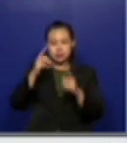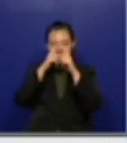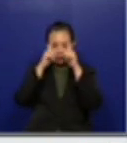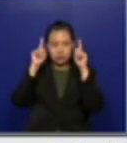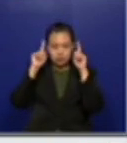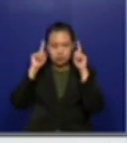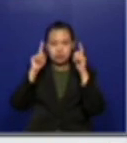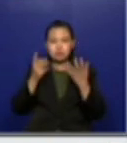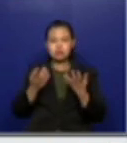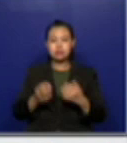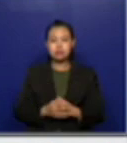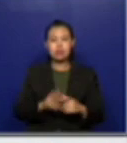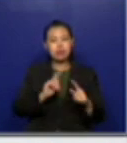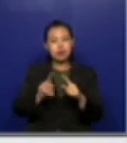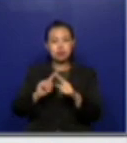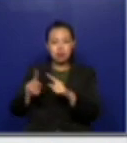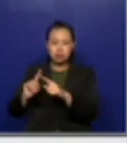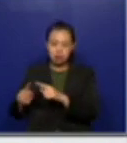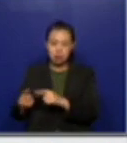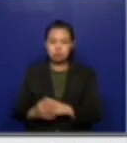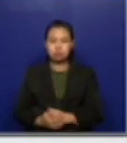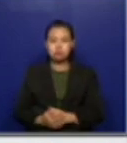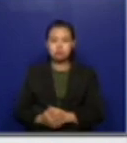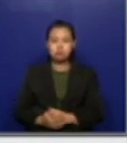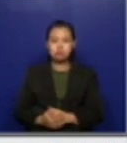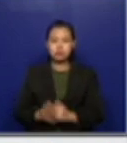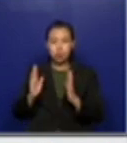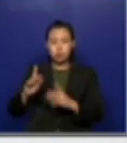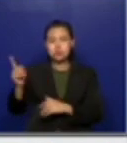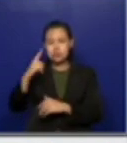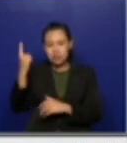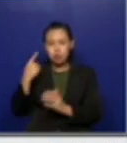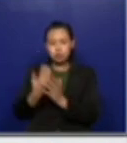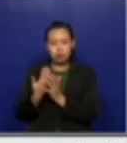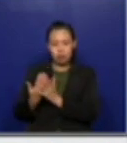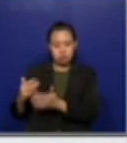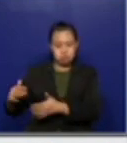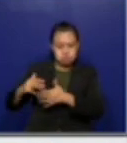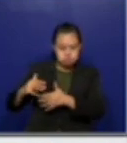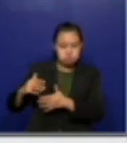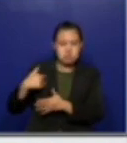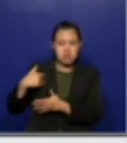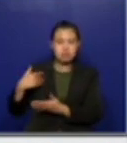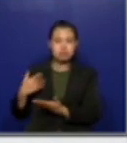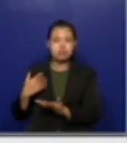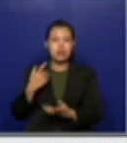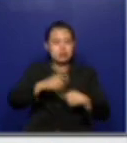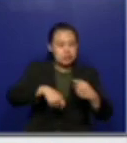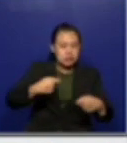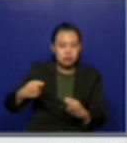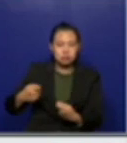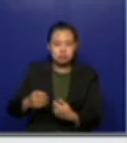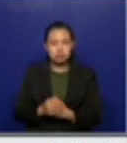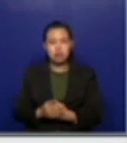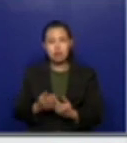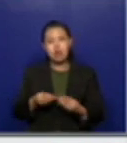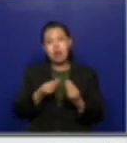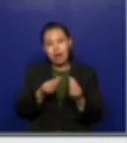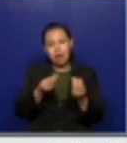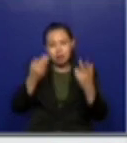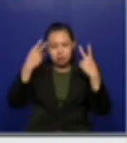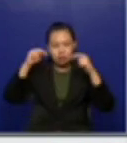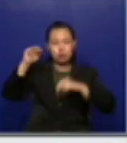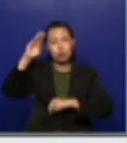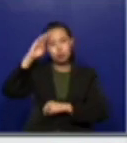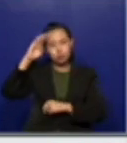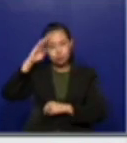ซได้แต่นักท่องเที่ยวที่เขามีเงินขนเงินกันมาเยอะแยะรัฐบาลคิดไม่เป็นเนี่ยท่านนายกอะไรก็ปล่อยท่านนายกนายกโดนอยู่คนเดียว